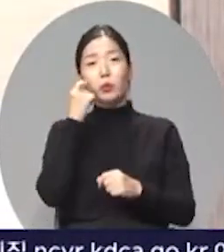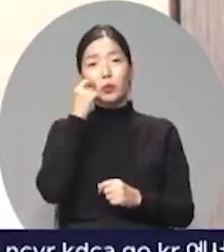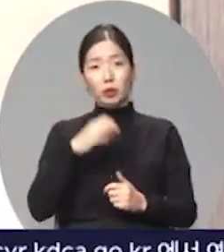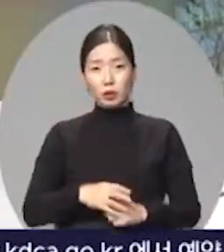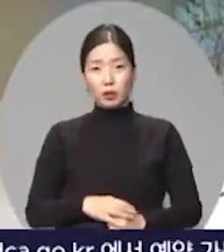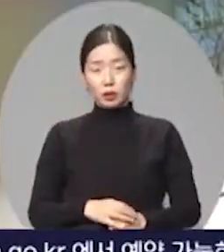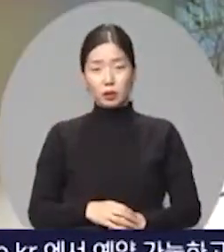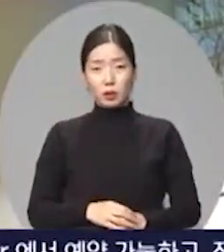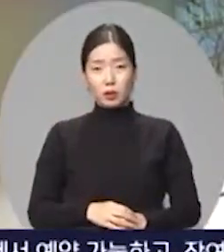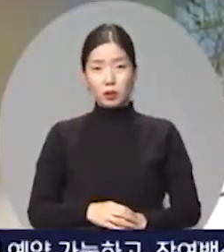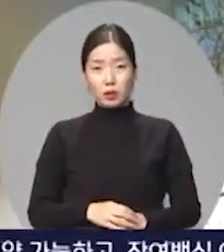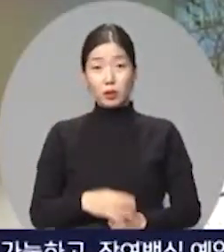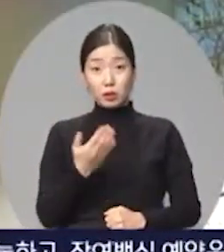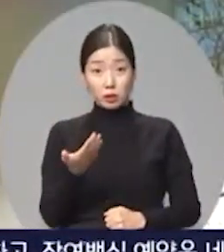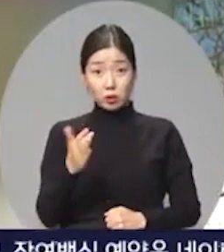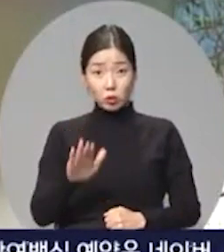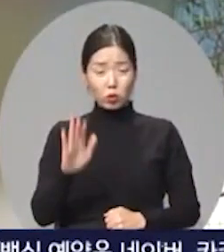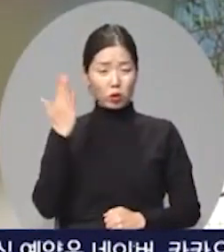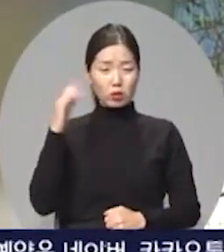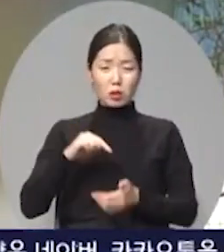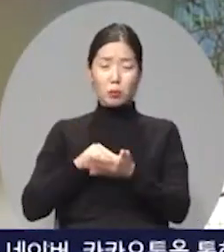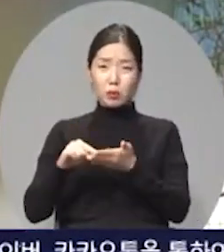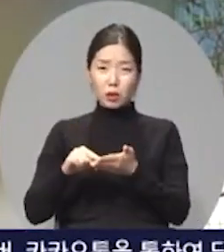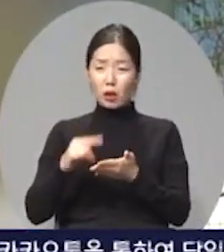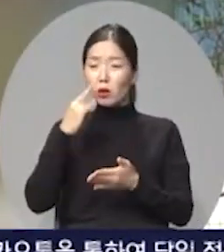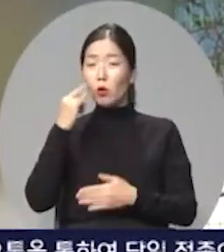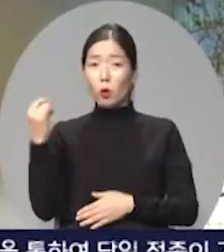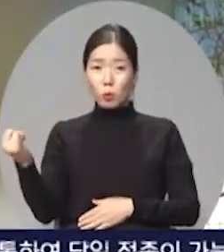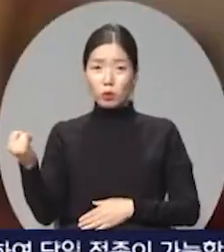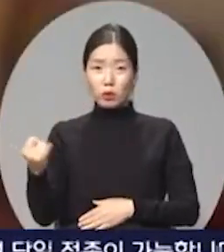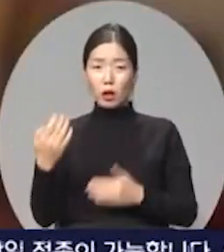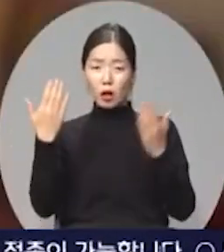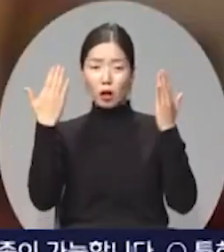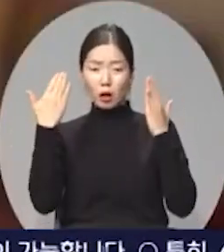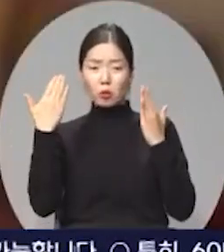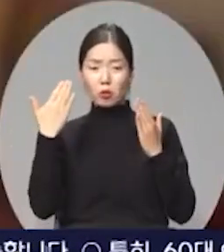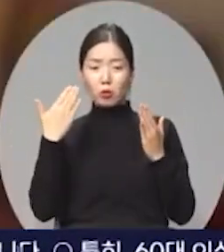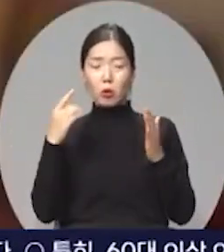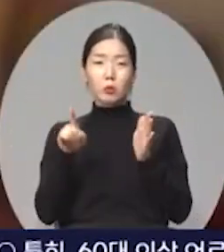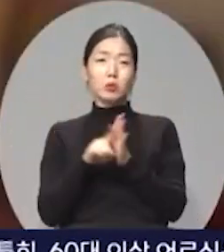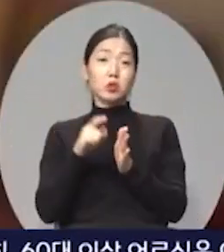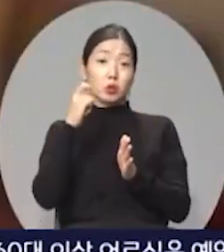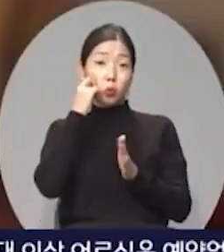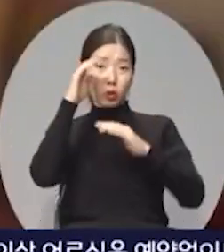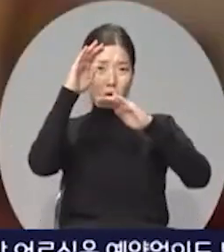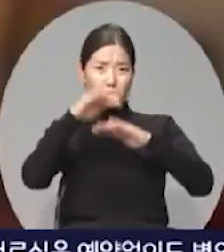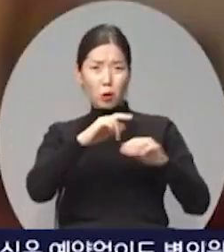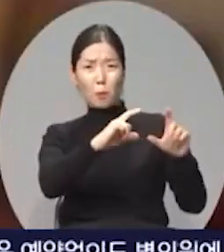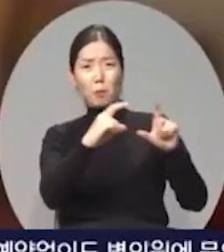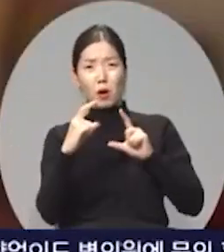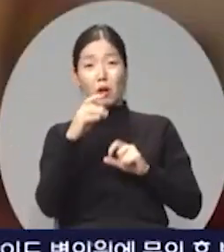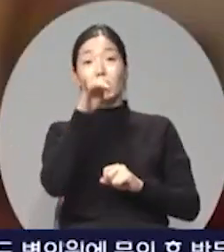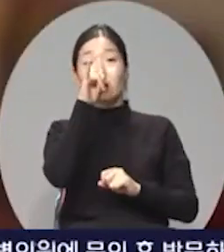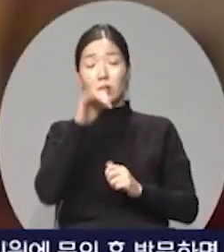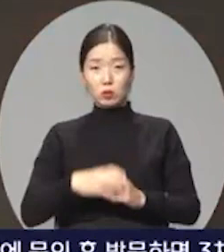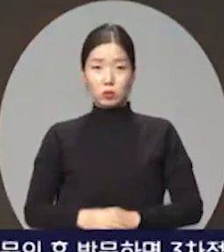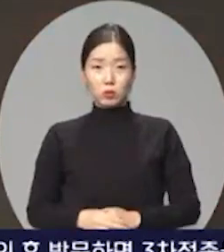주무세요. 그런데 최근 피해 학생의 어머니는 학교 측으로부터 믿을 수 없는 내용의 통보문을